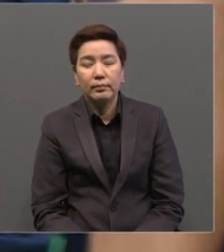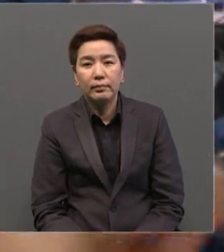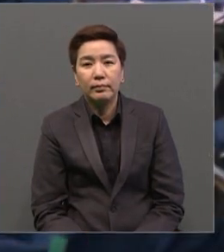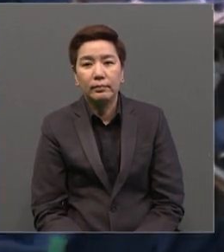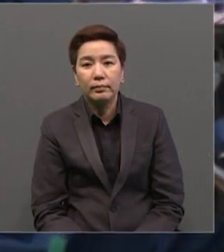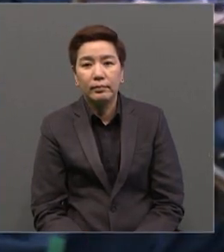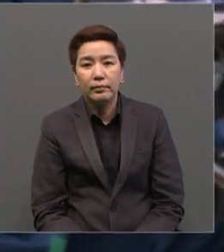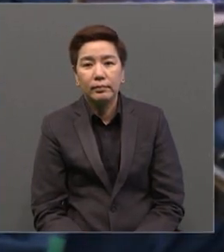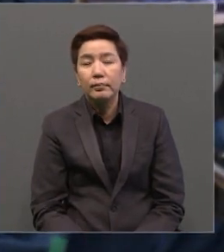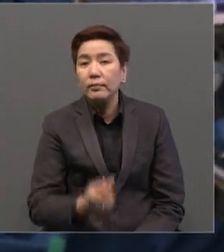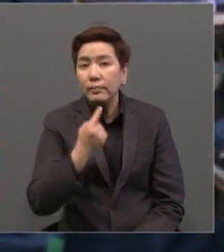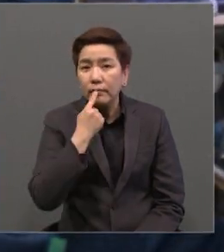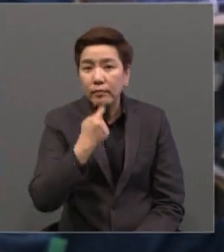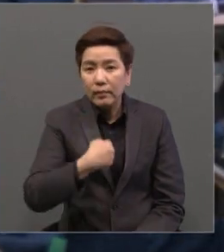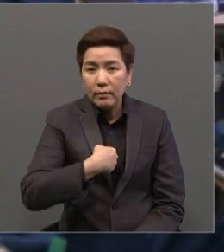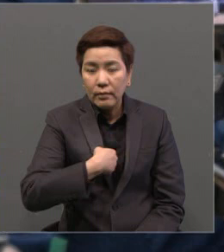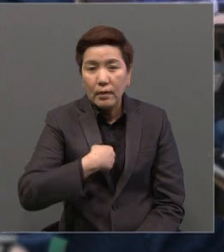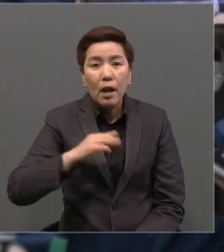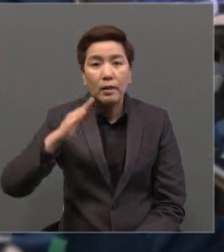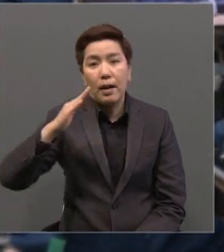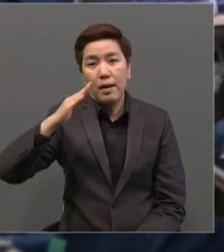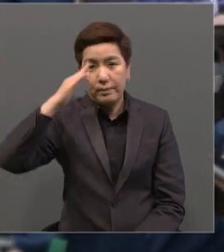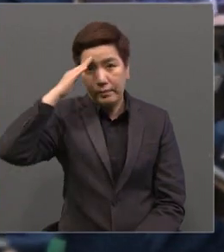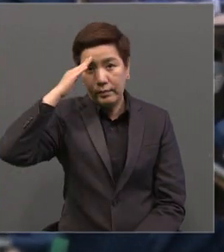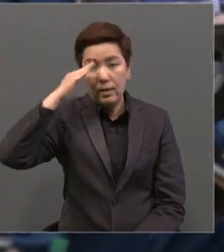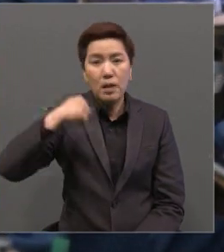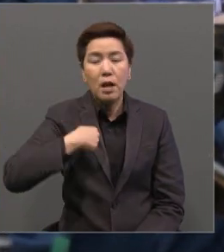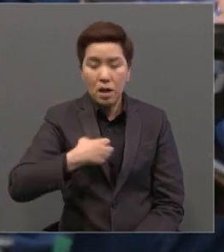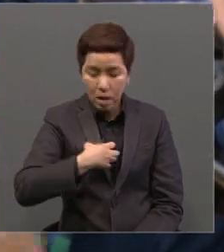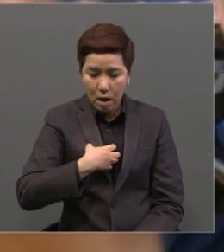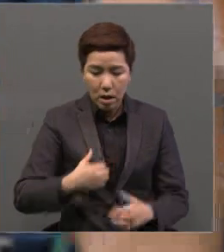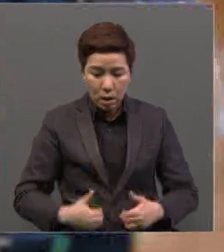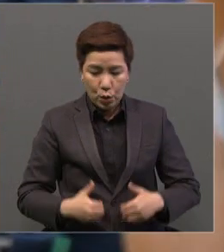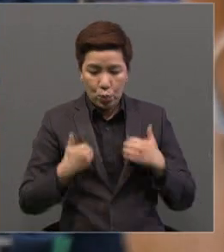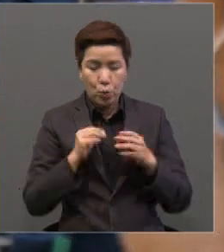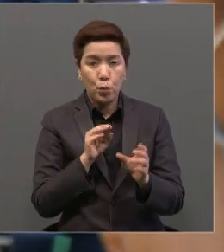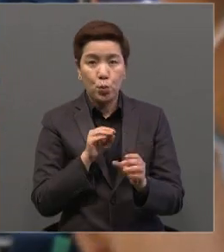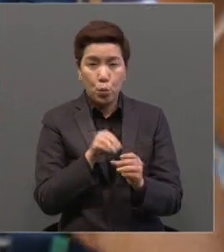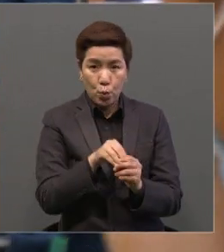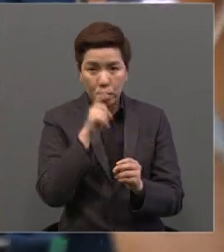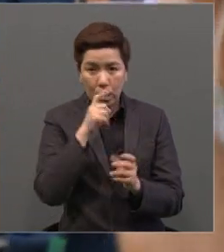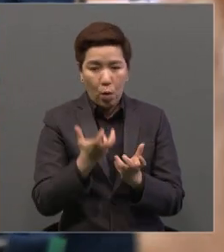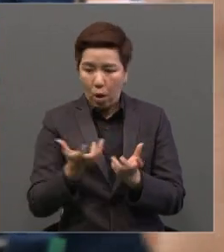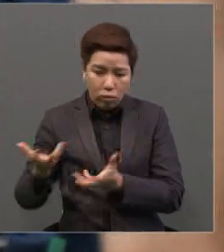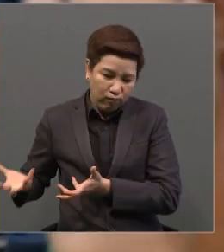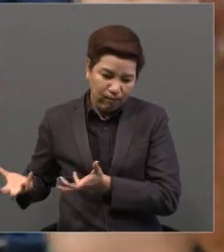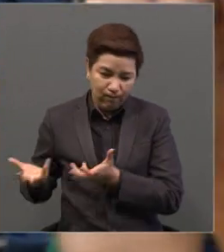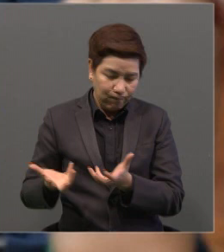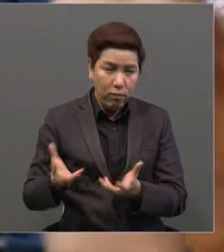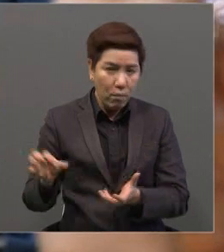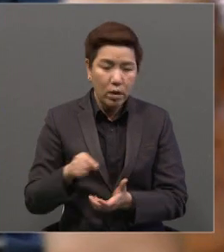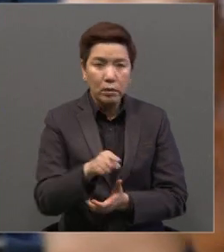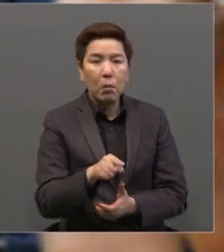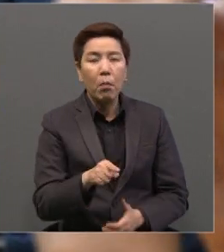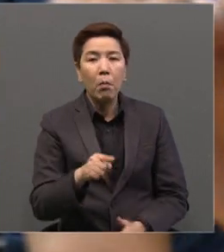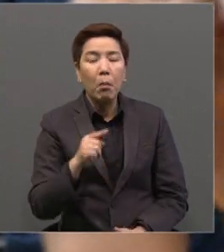บอกว่าตัวเองเนี่ยเป็นทหารต้องการจะใช้ชีวิตมาที่เมืองไทยจะหอบทรัพย์สินเข้ามาด้วยก็ทำให้เหยื่อ